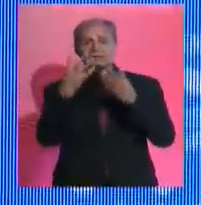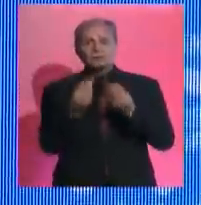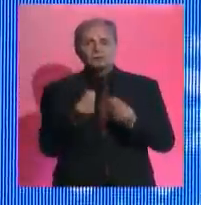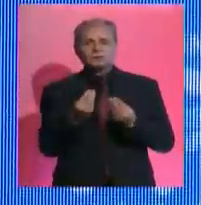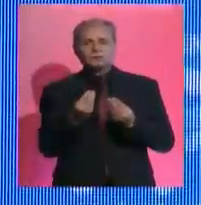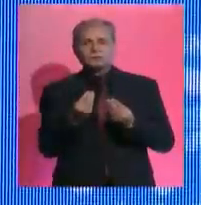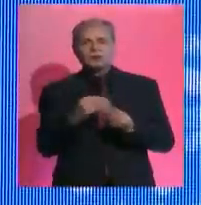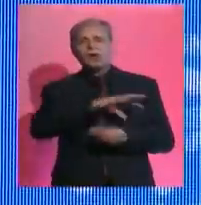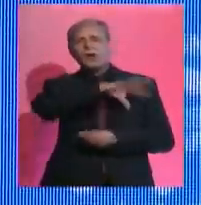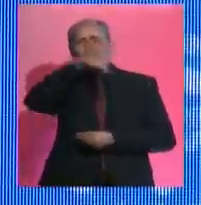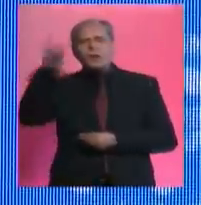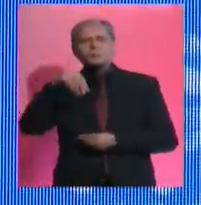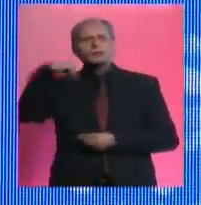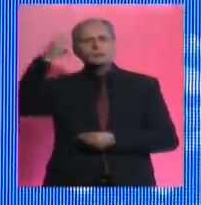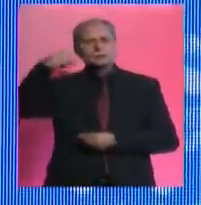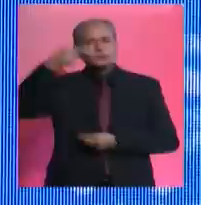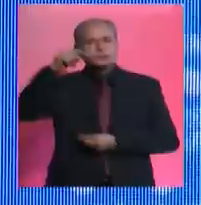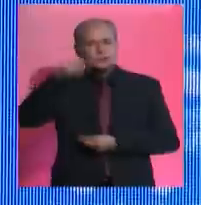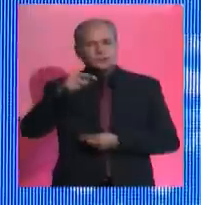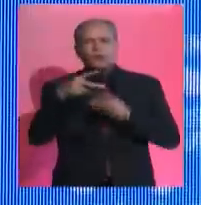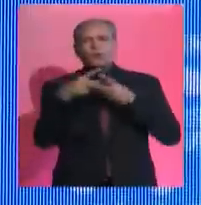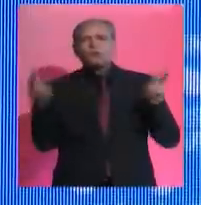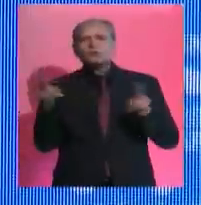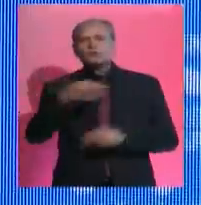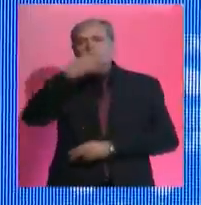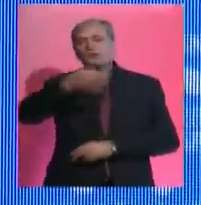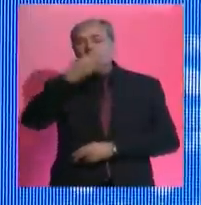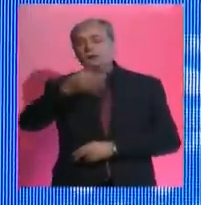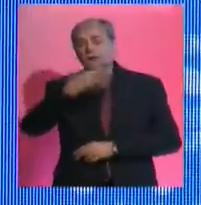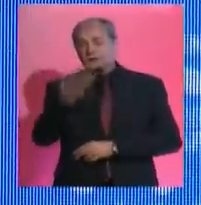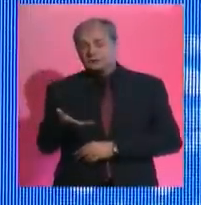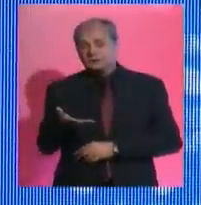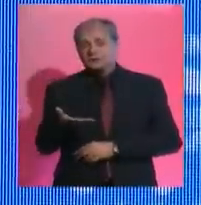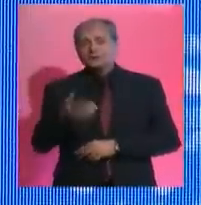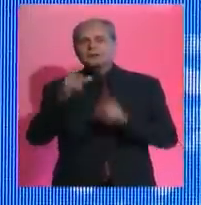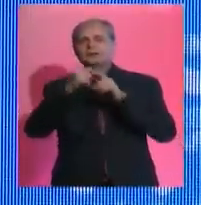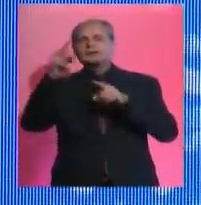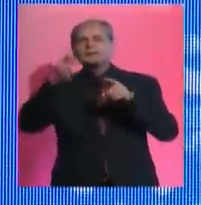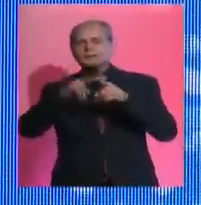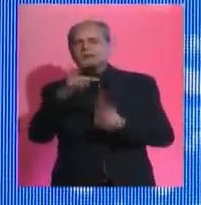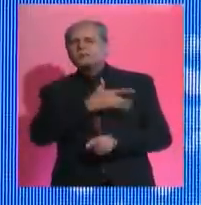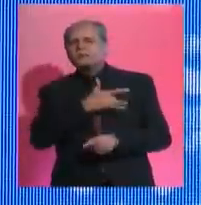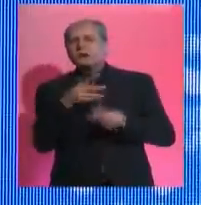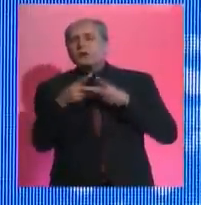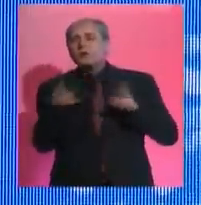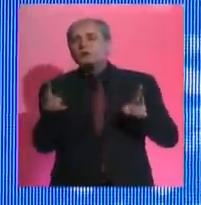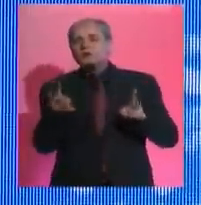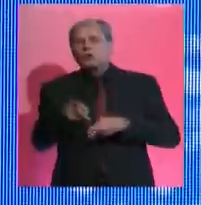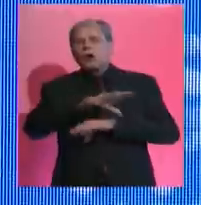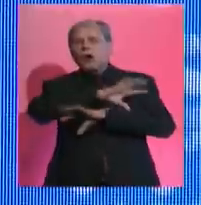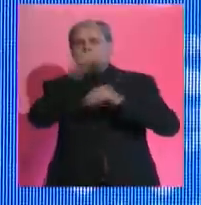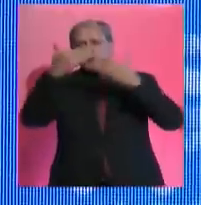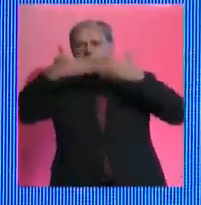getirilmesinin herkesin düşüncelerini özgürce ifade edebilmesinin din ve vicdan özgürlüğünün önündeki